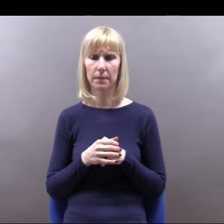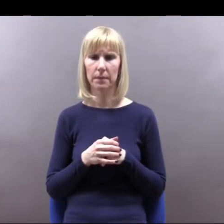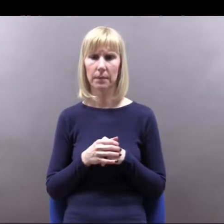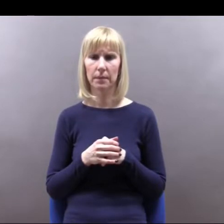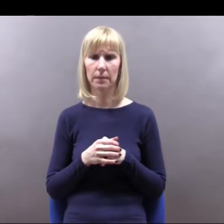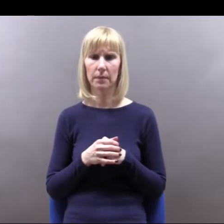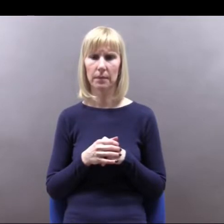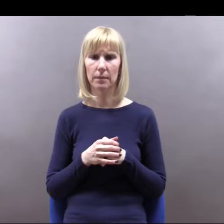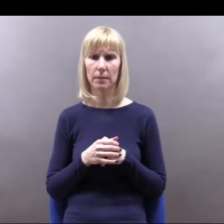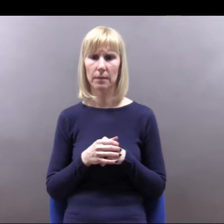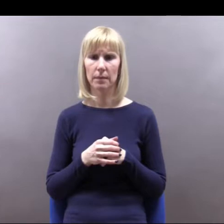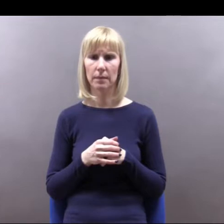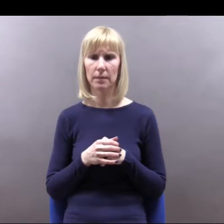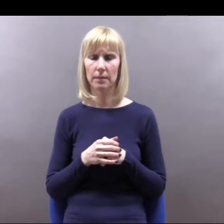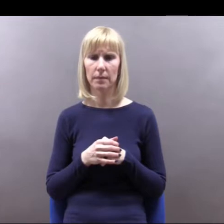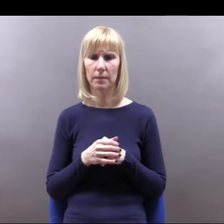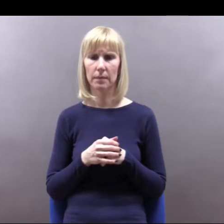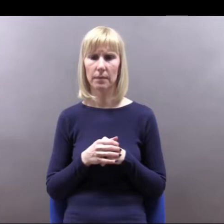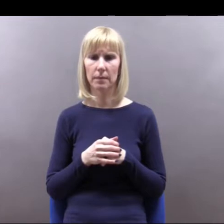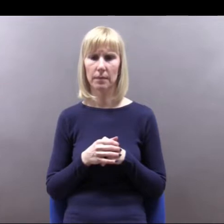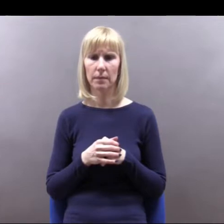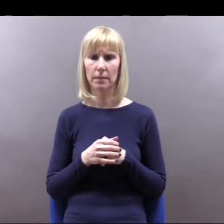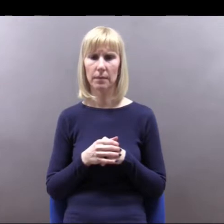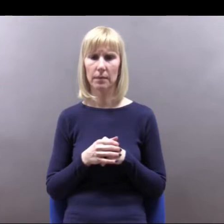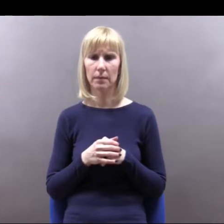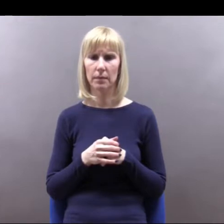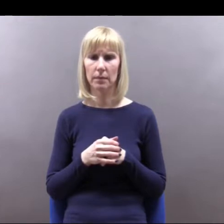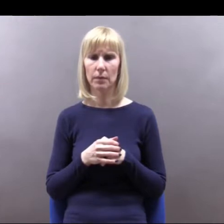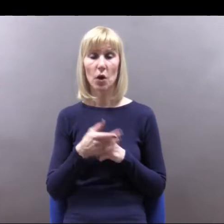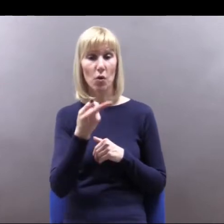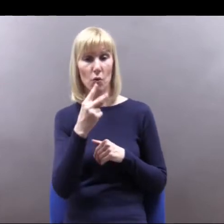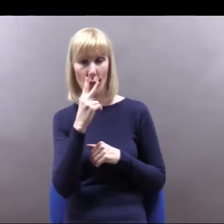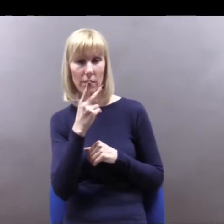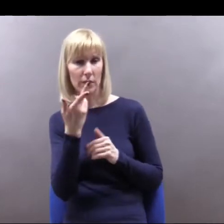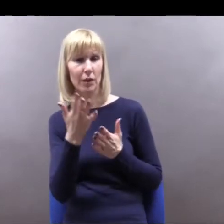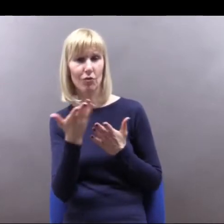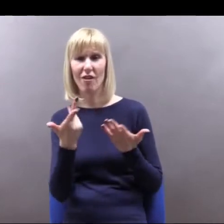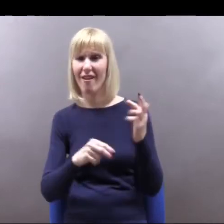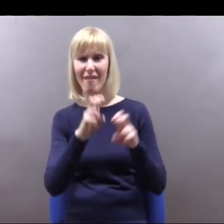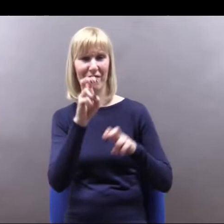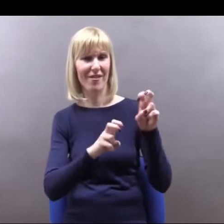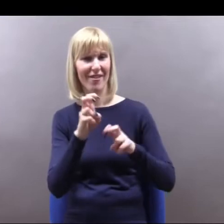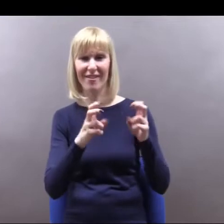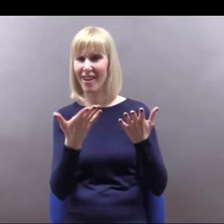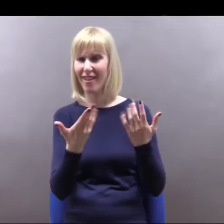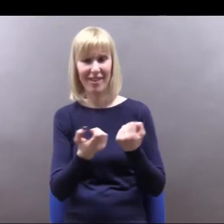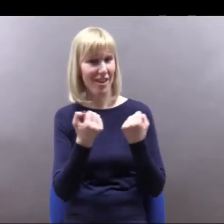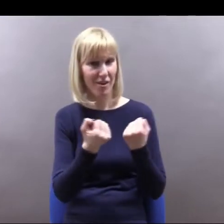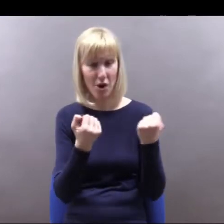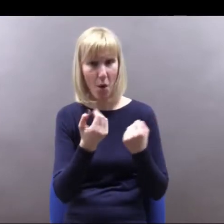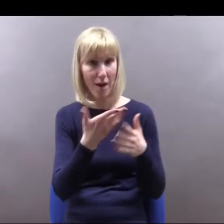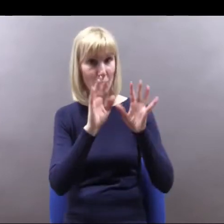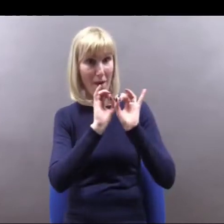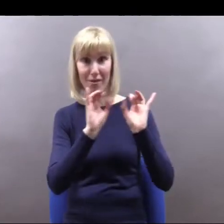wózku. Na początek stacja Łódź Niciardiana, winda dla osób z niepełnosprawnością, niestety